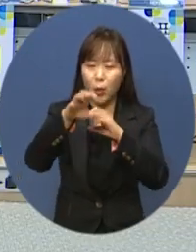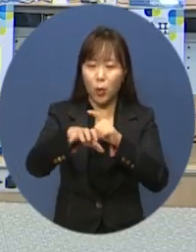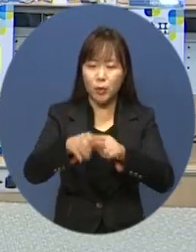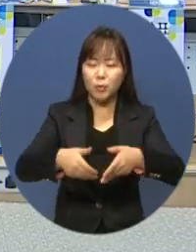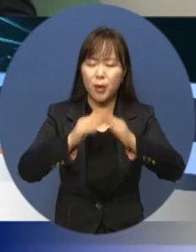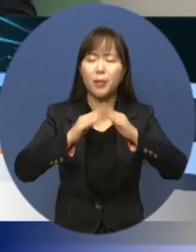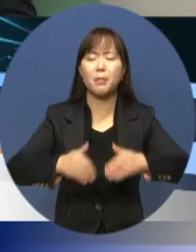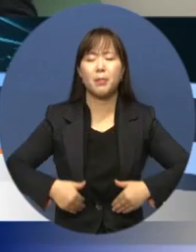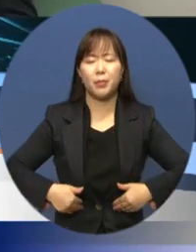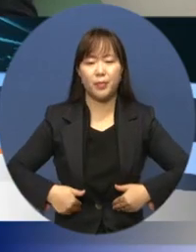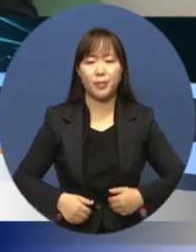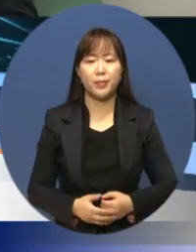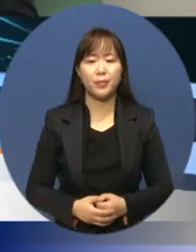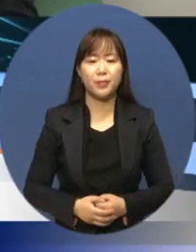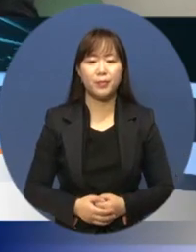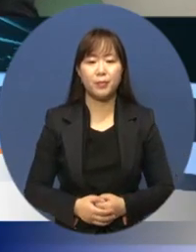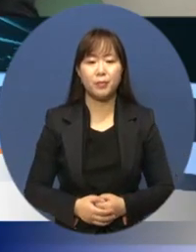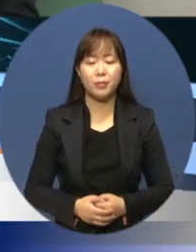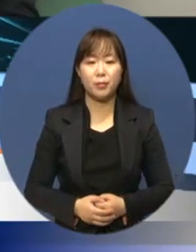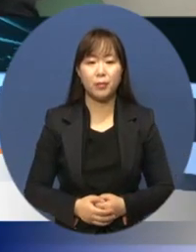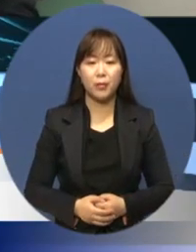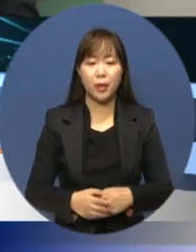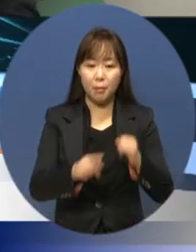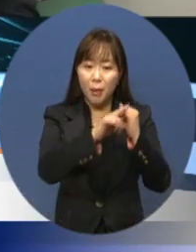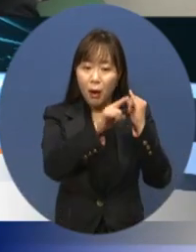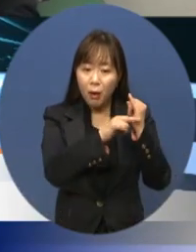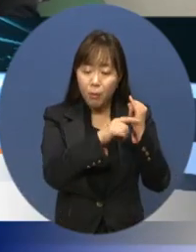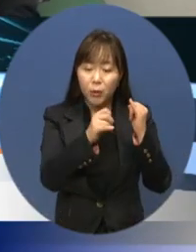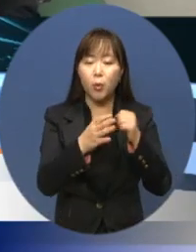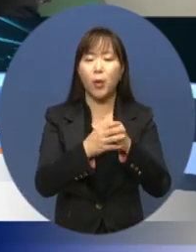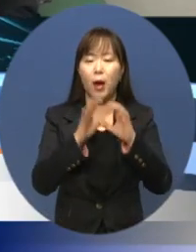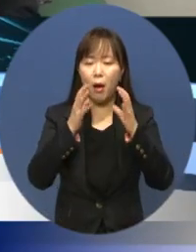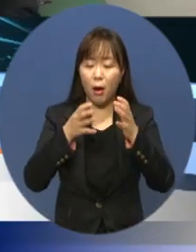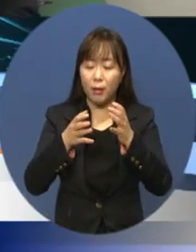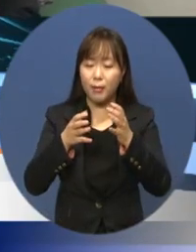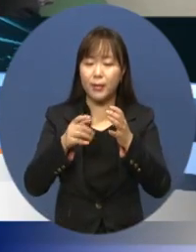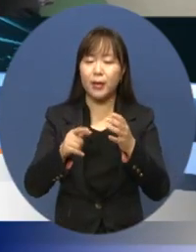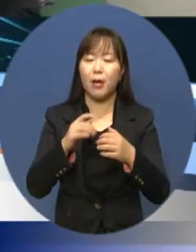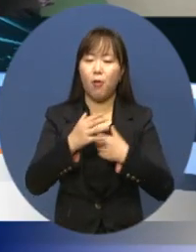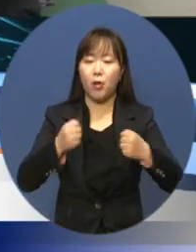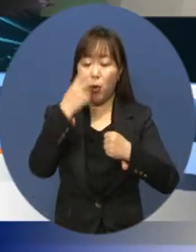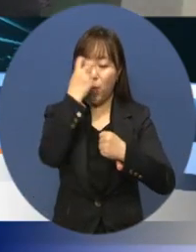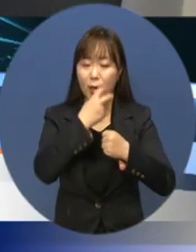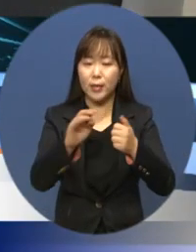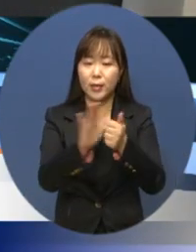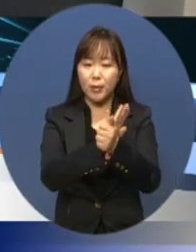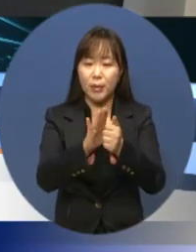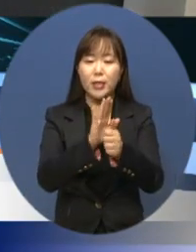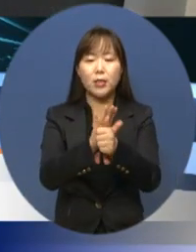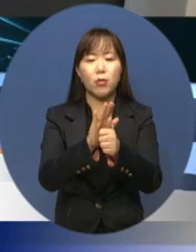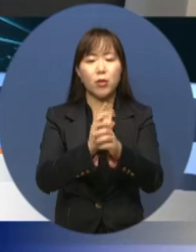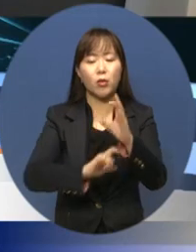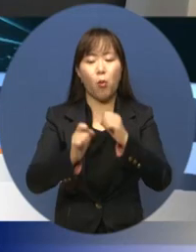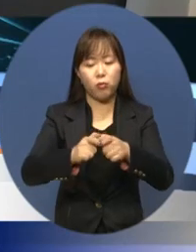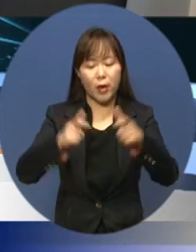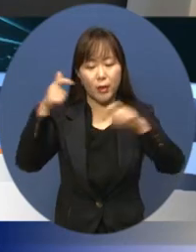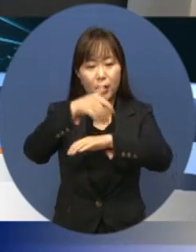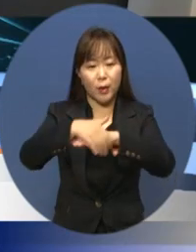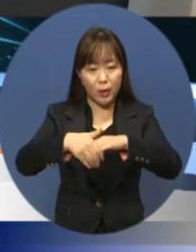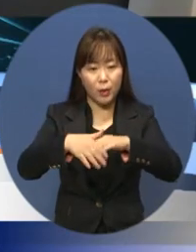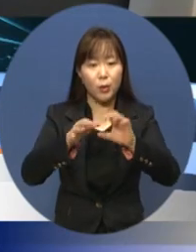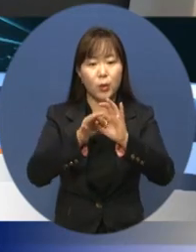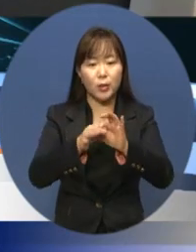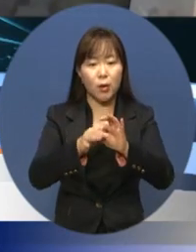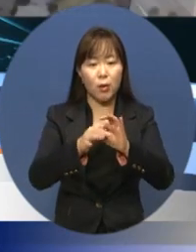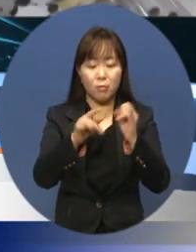모았습니다. 산모와 신생아 건강관리 서비스 지원 대상이 더욱 확대될 전망입니다. 이를 통해